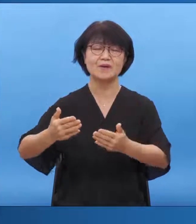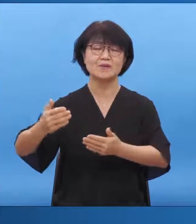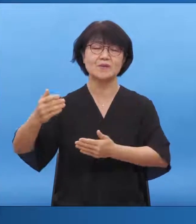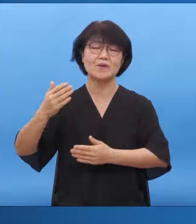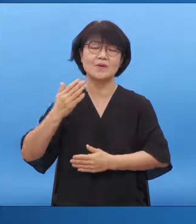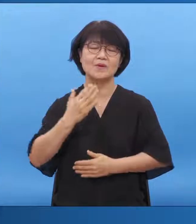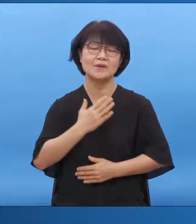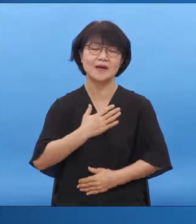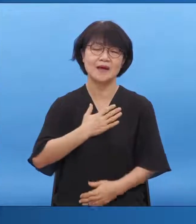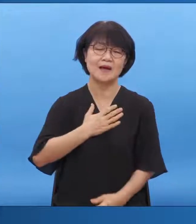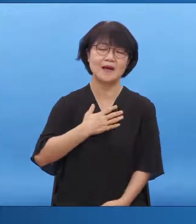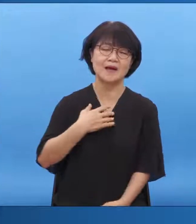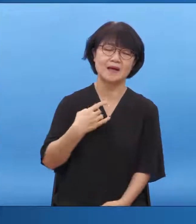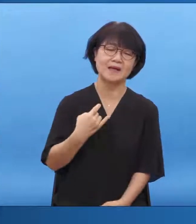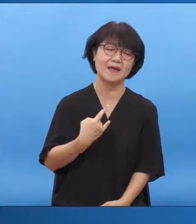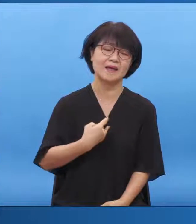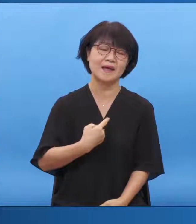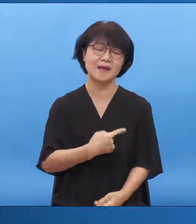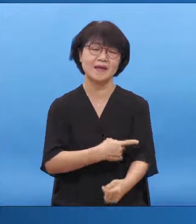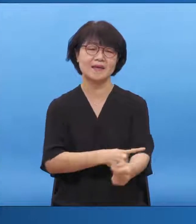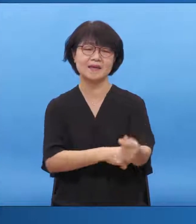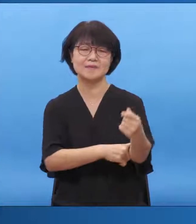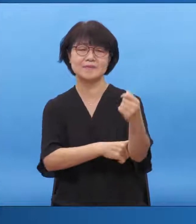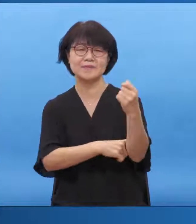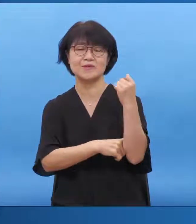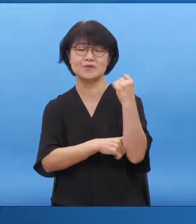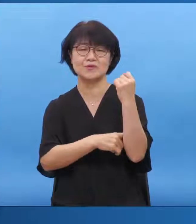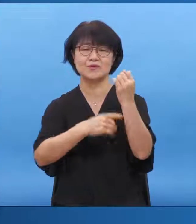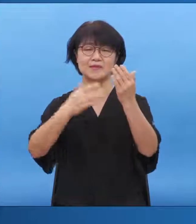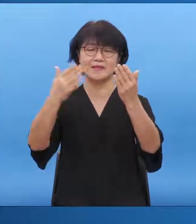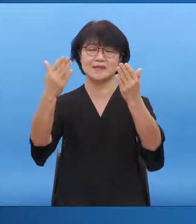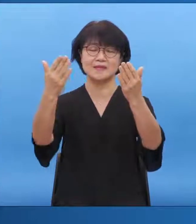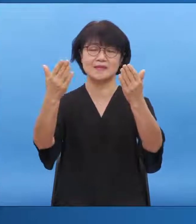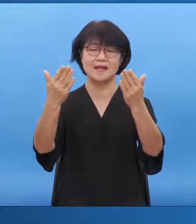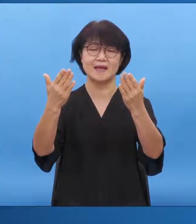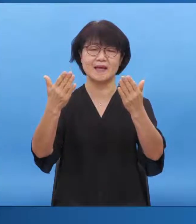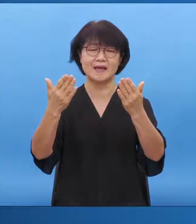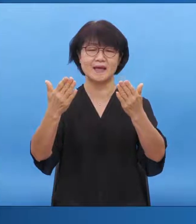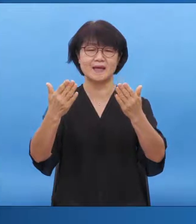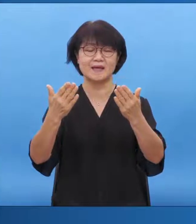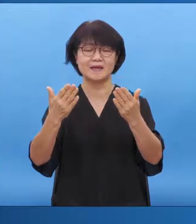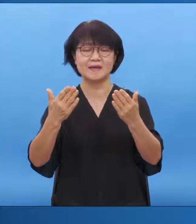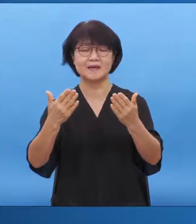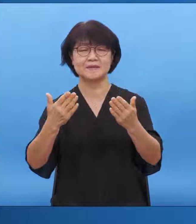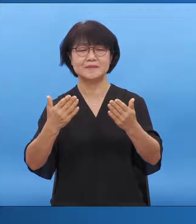올리시며 또 나에게 힘 주시네.